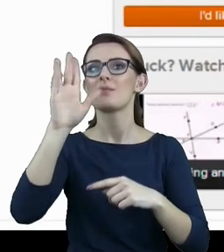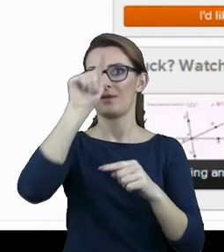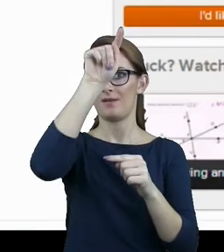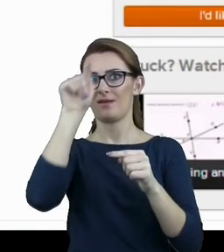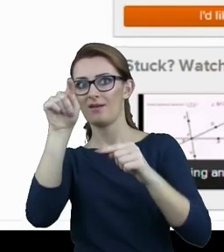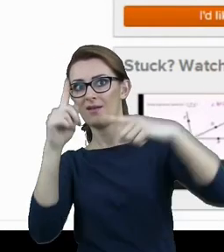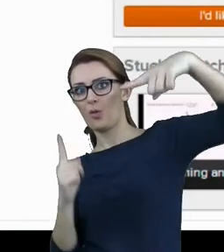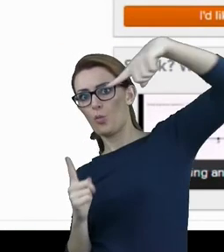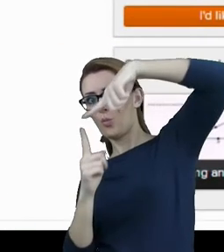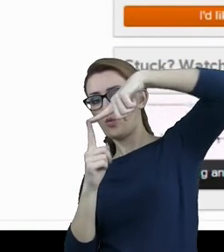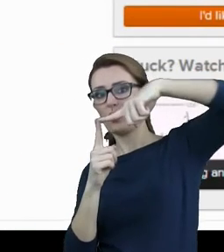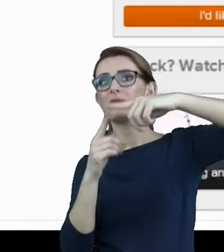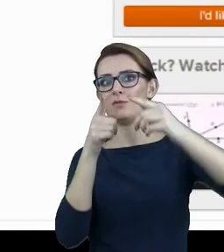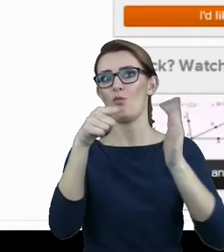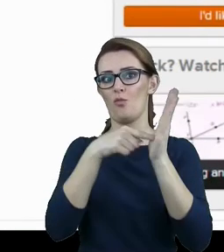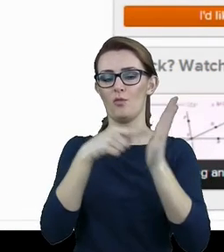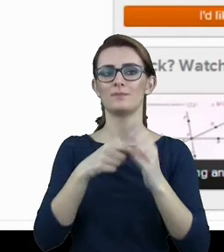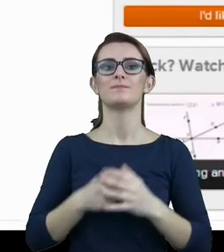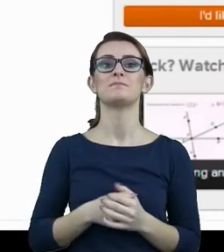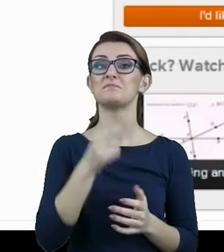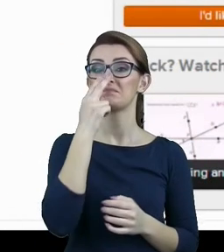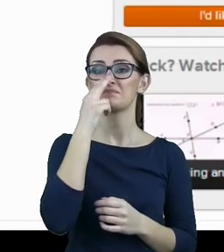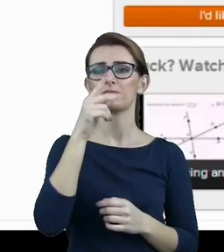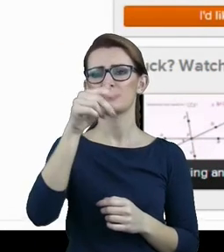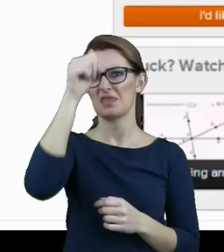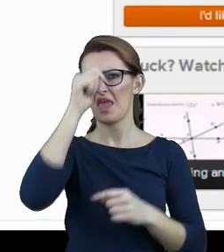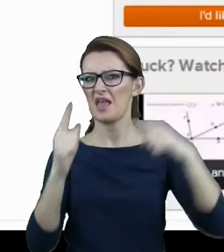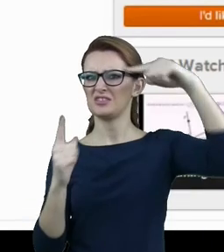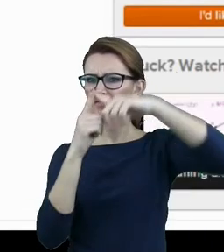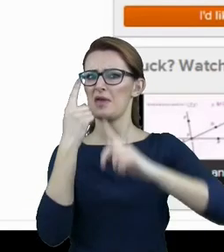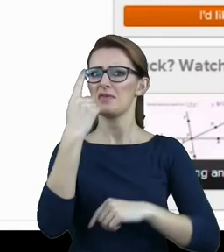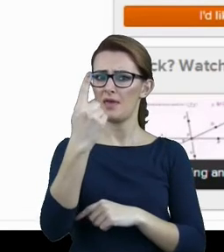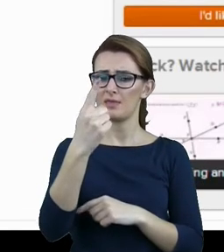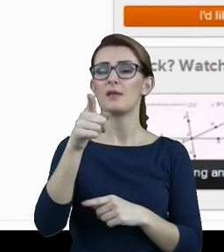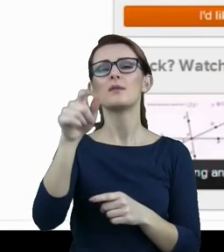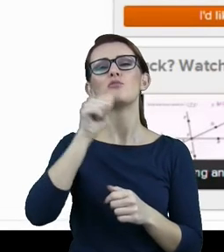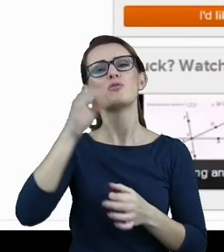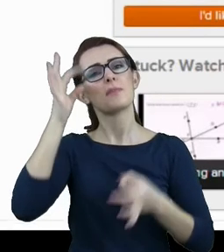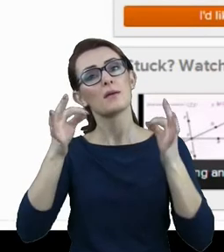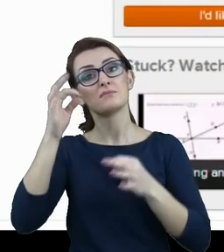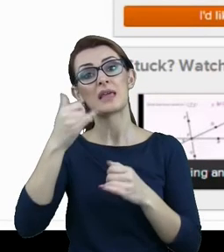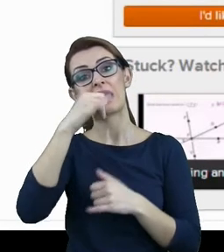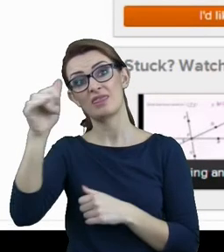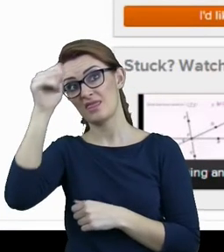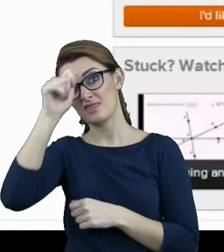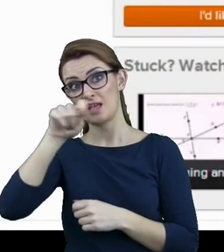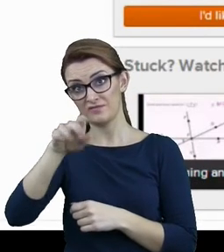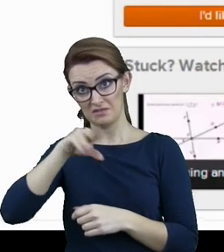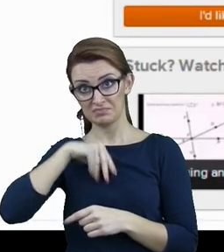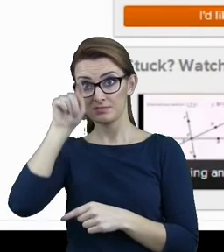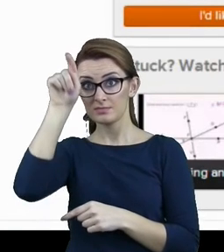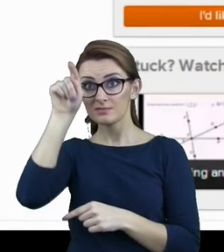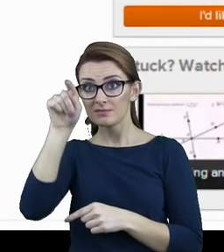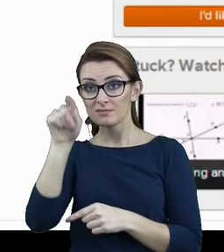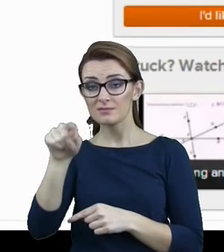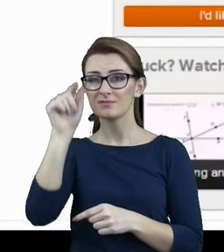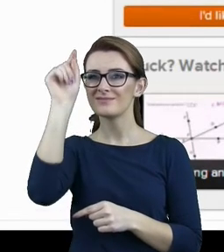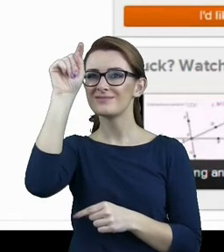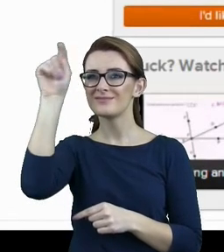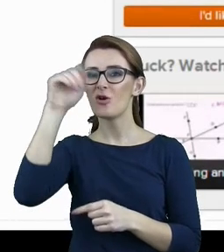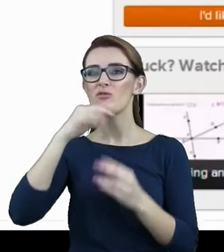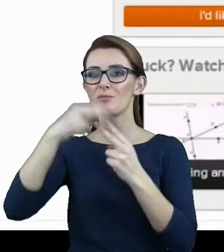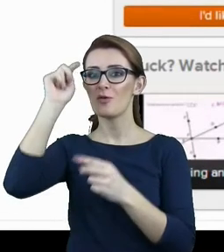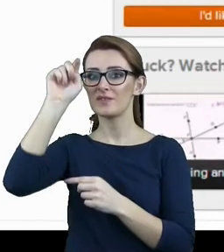więc bierzemy kąt FAB. Ten kąt. FAB. Zobacz, że tak naprawdę taka nazwa jest jednoznaczna na tym rysunku.